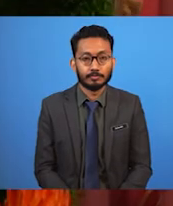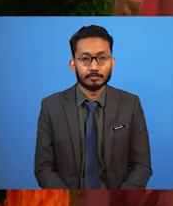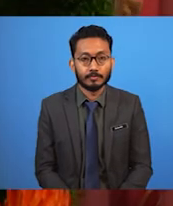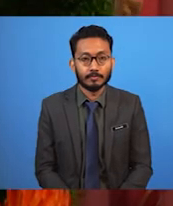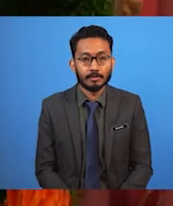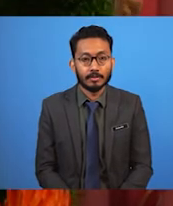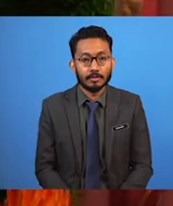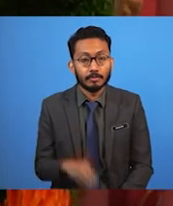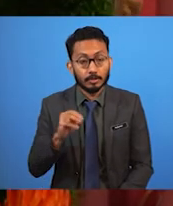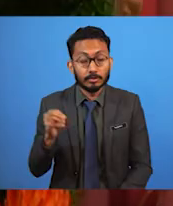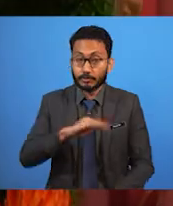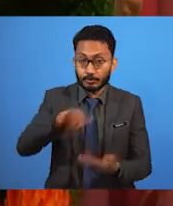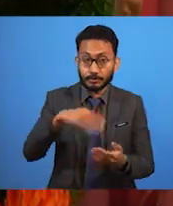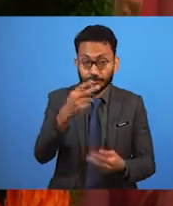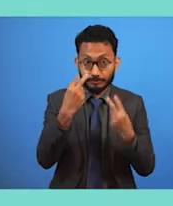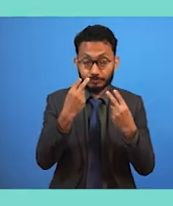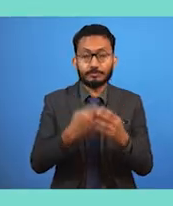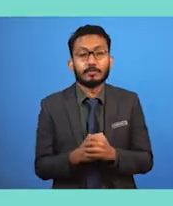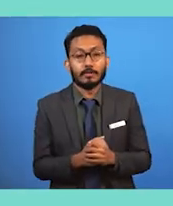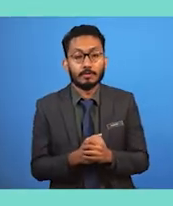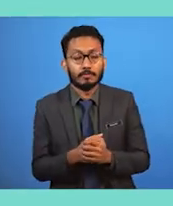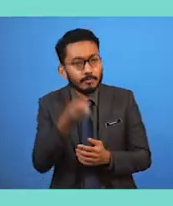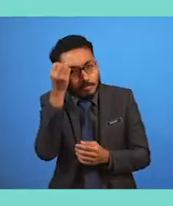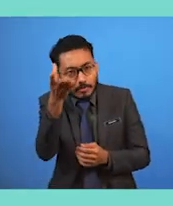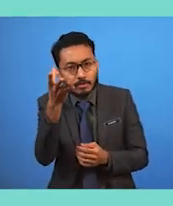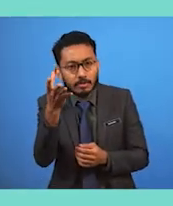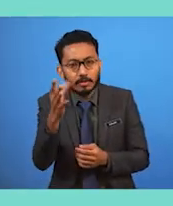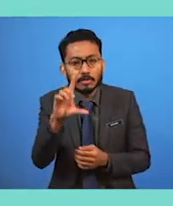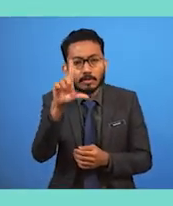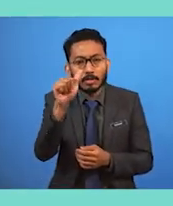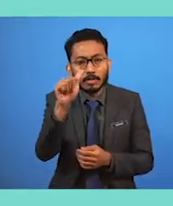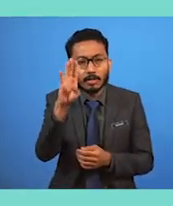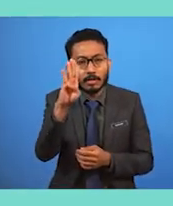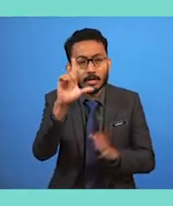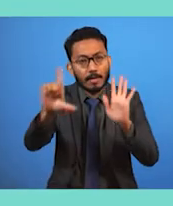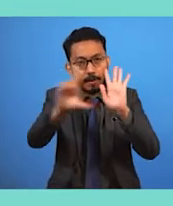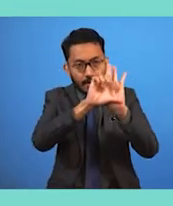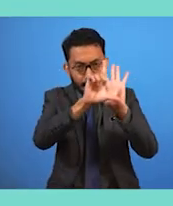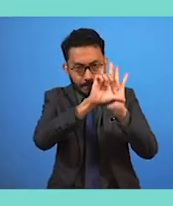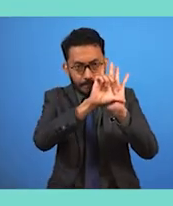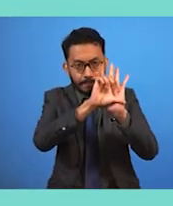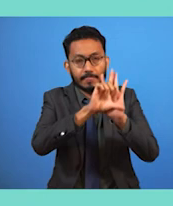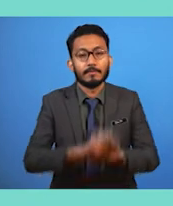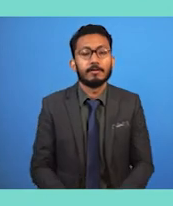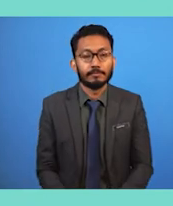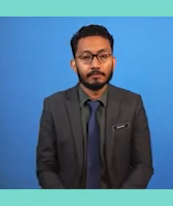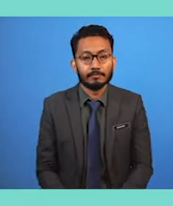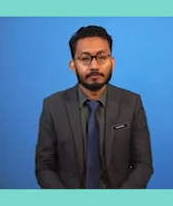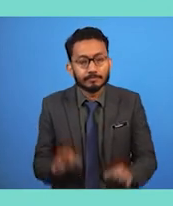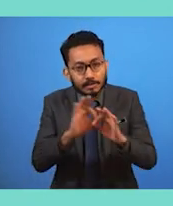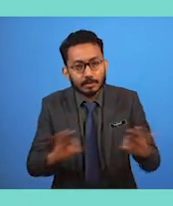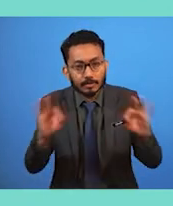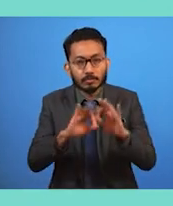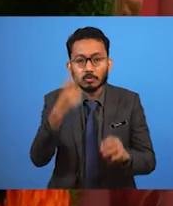Pelajar sekalian, ingin cikgu maklumkan, pelabelan adalah suatu maklumat terpenting bagi sesuatu produk